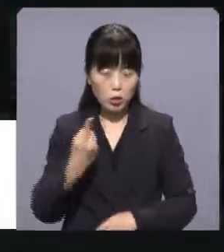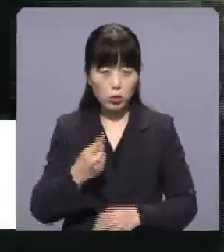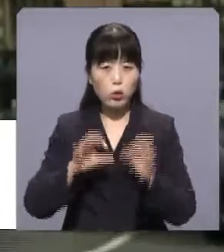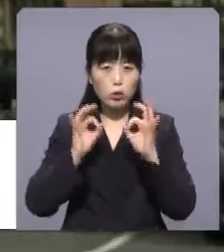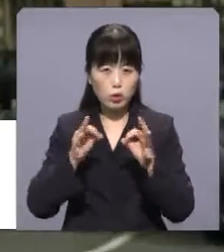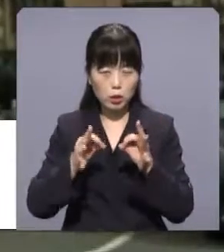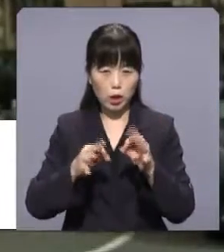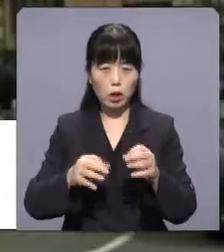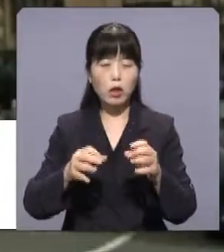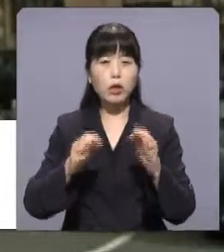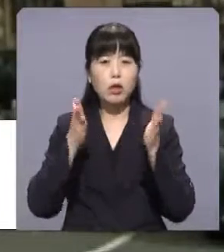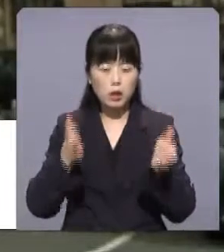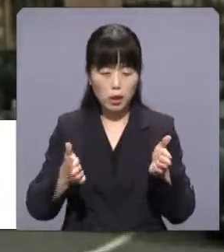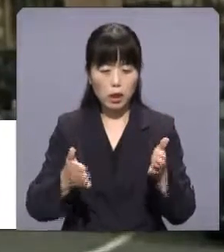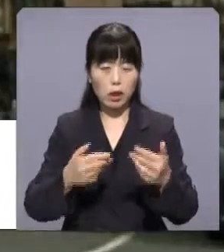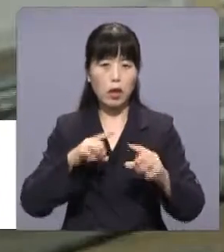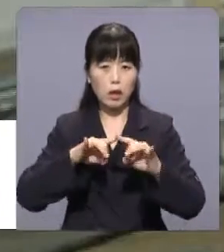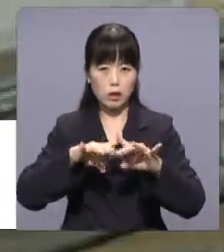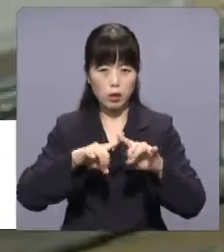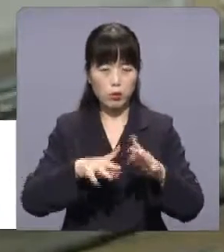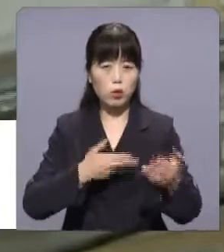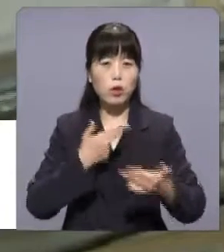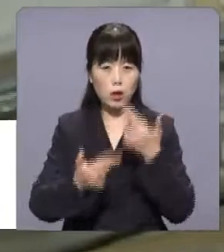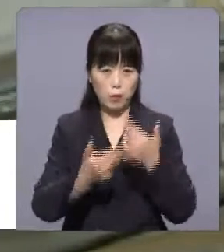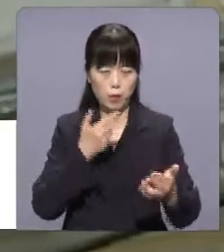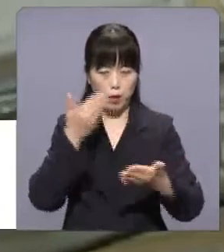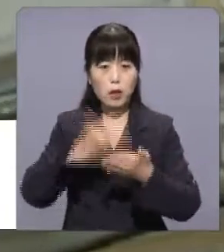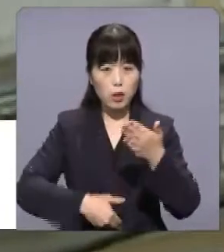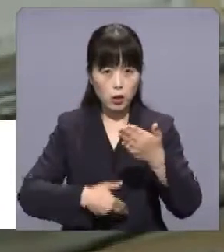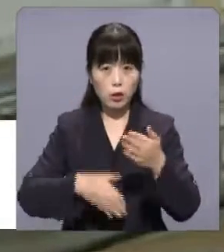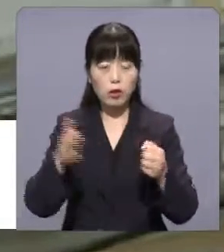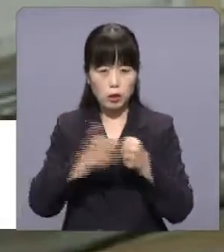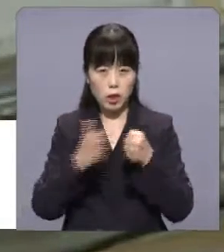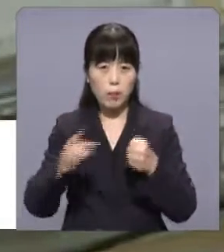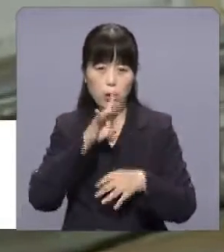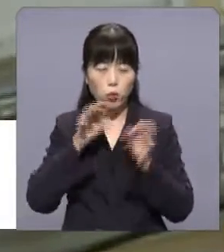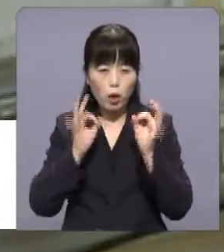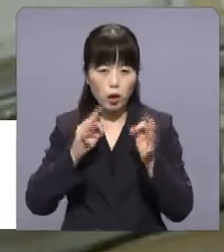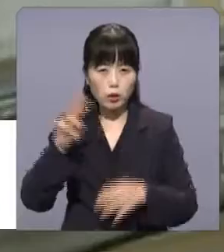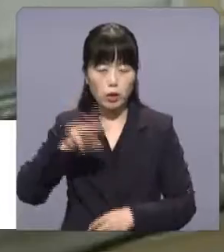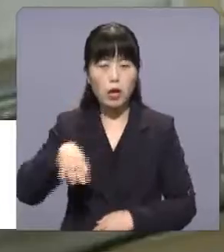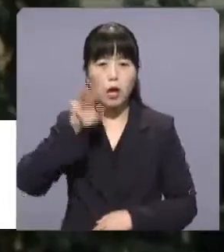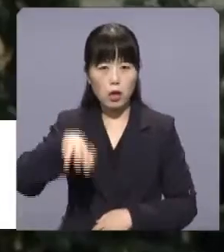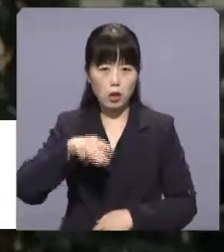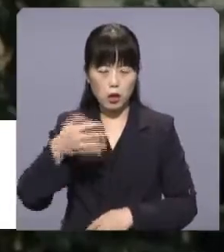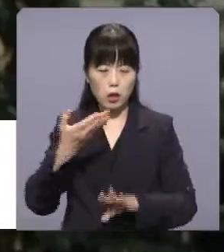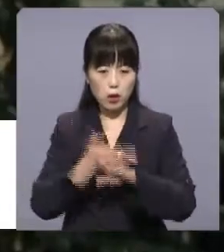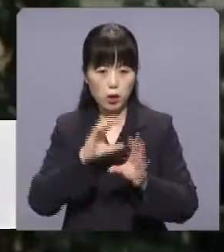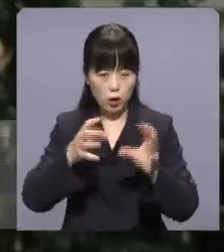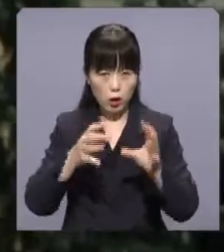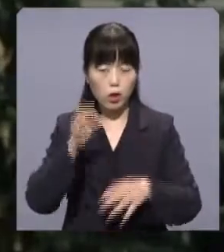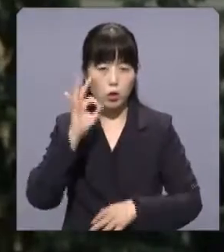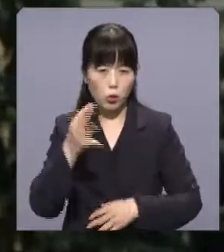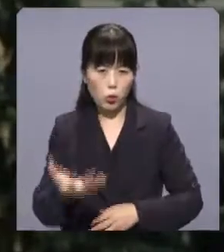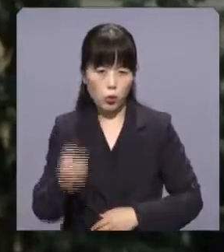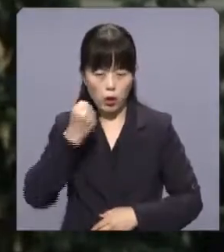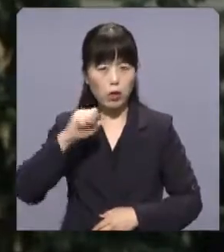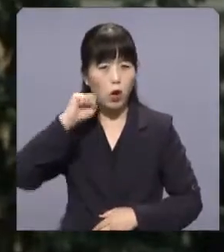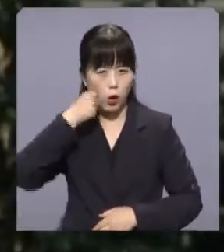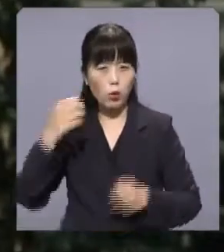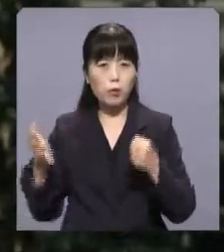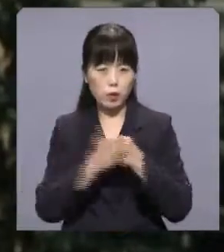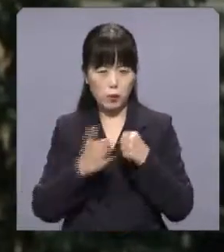간 통신협회 스위프트에서 퇴출되며 러시아 중앙은행의 달러 외화 보유고 접근이 어려워진 탓으로